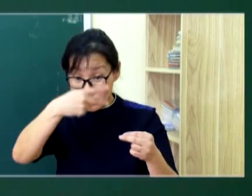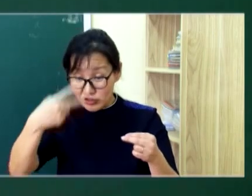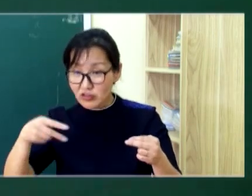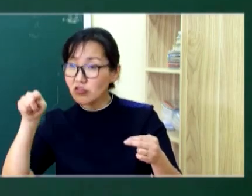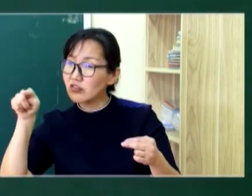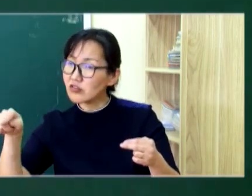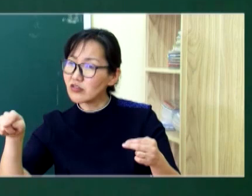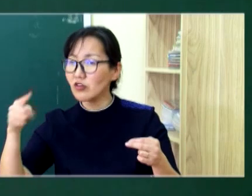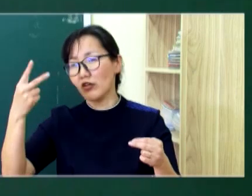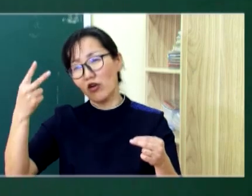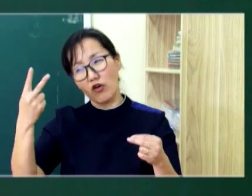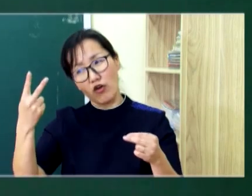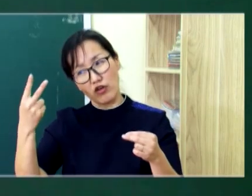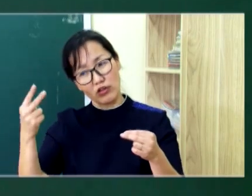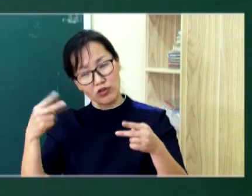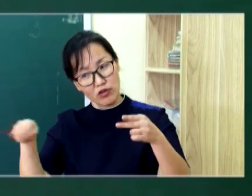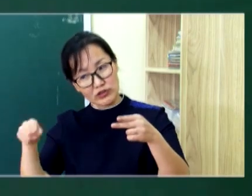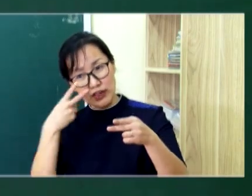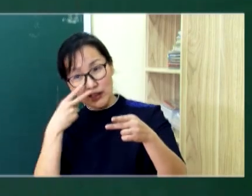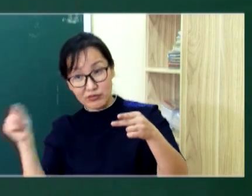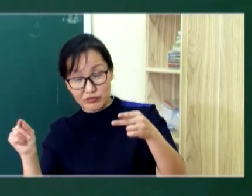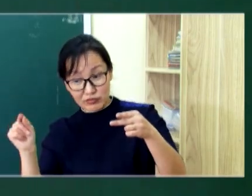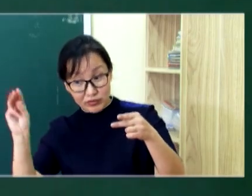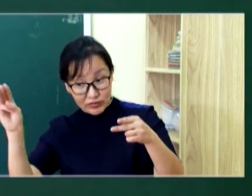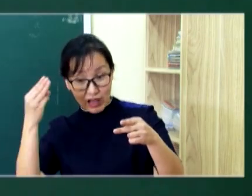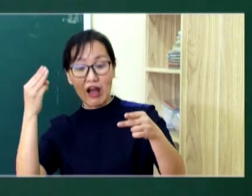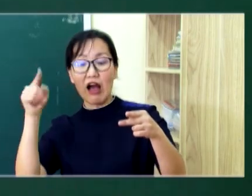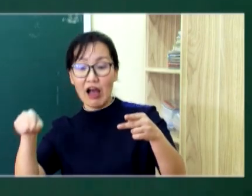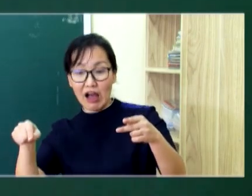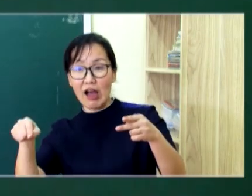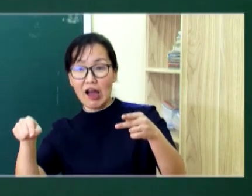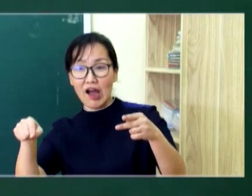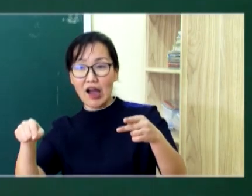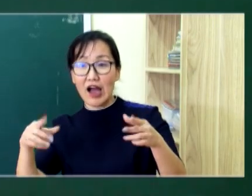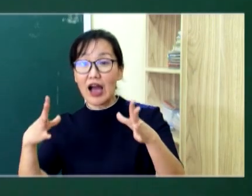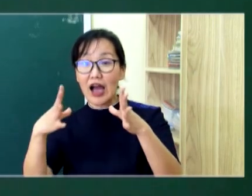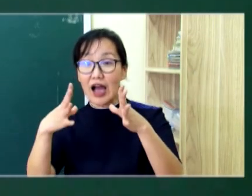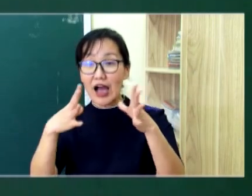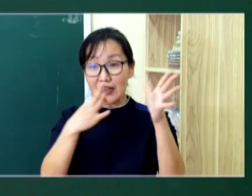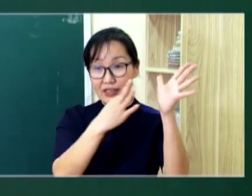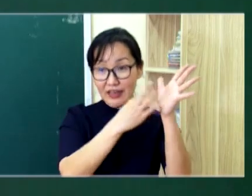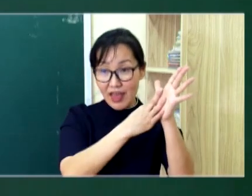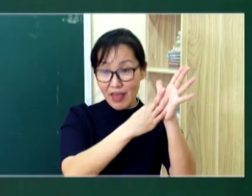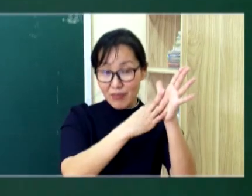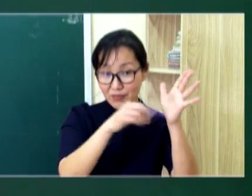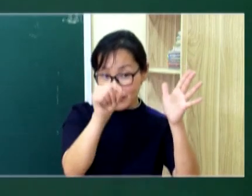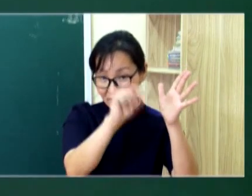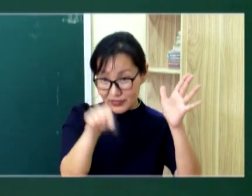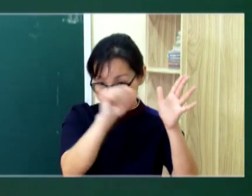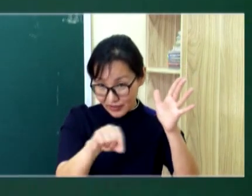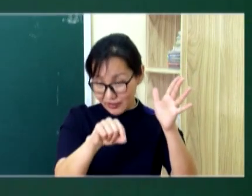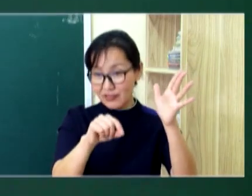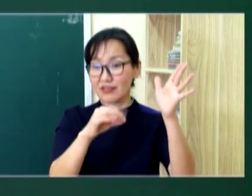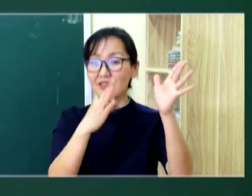оронгоо олох ёстой. За дараагийн арын орон нь 8-ын цифр байна. Тэгвэл 8-5-аас их